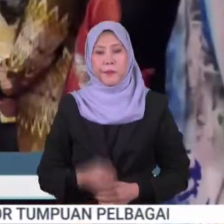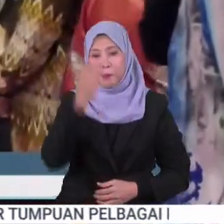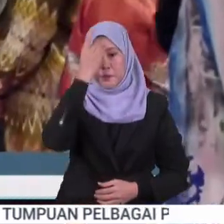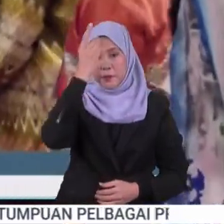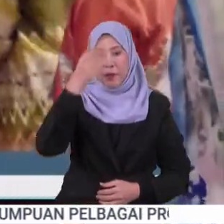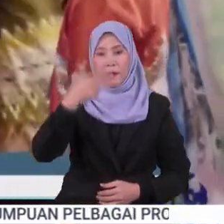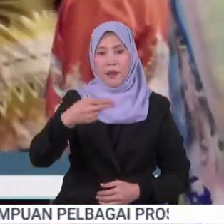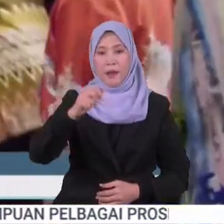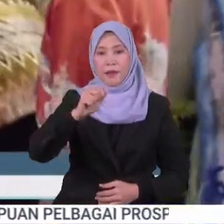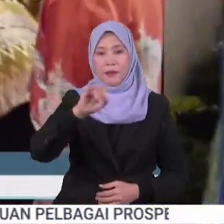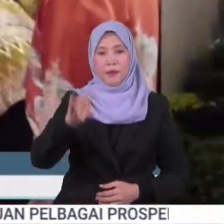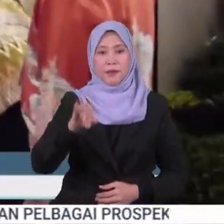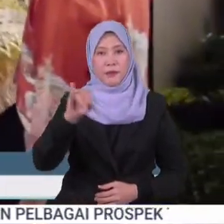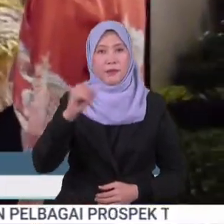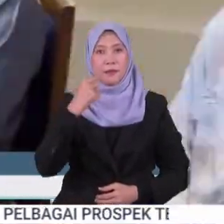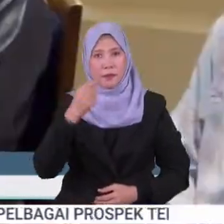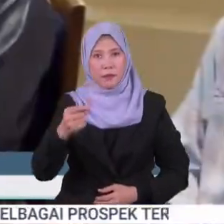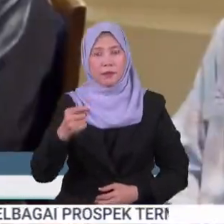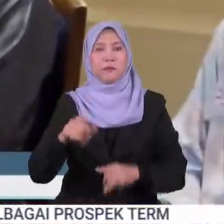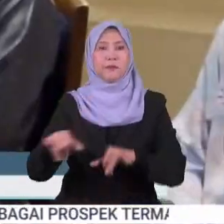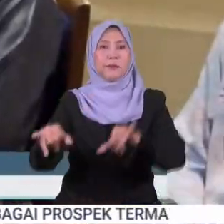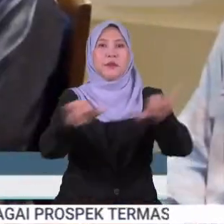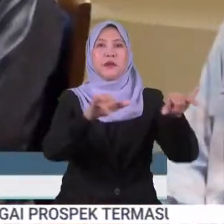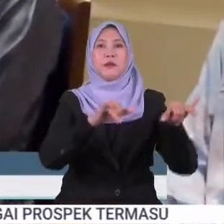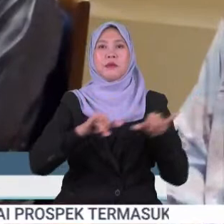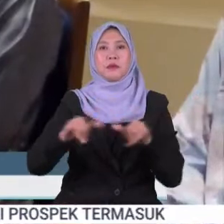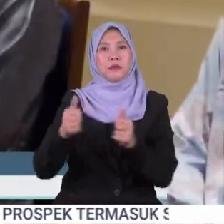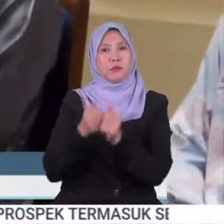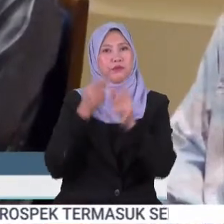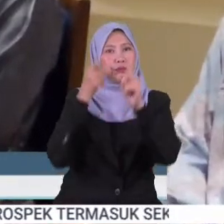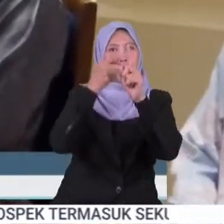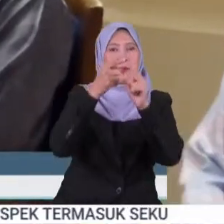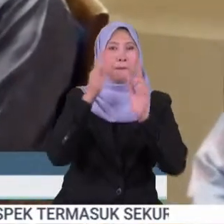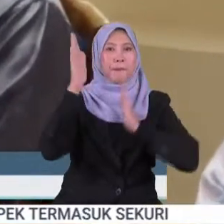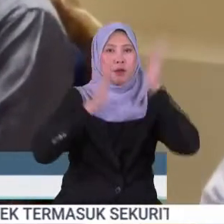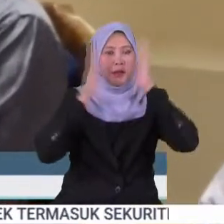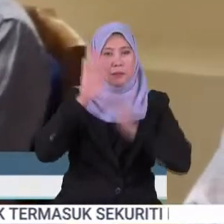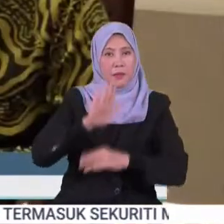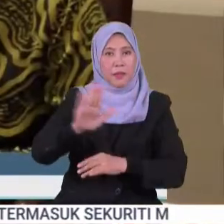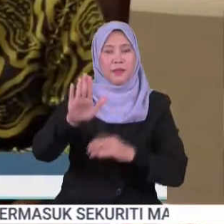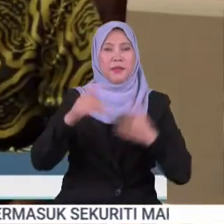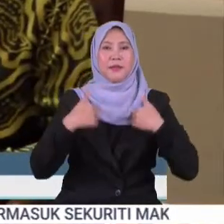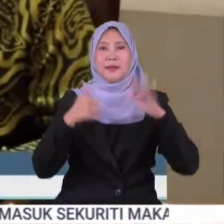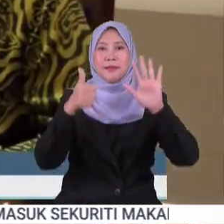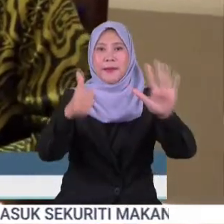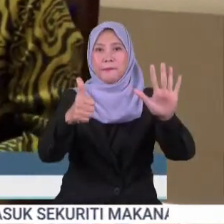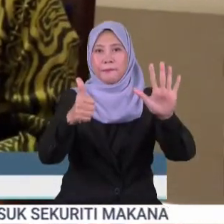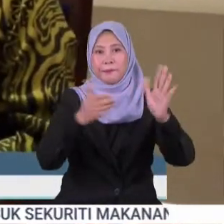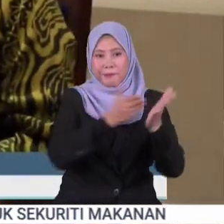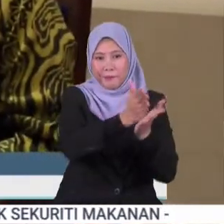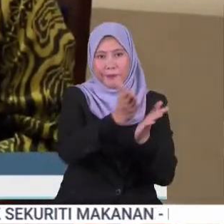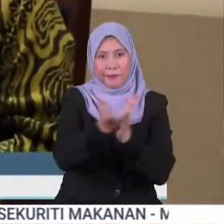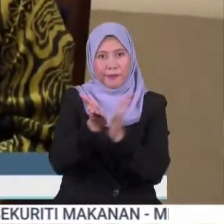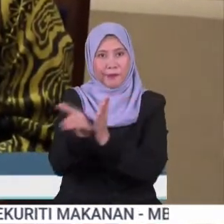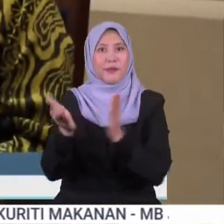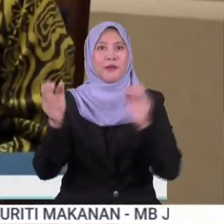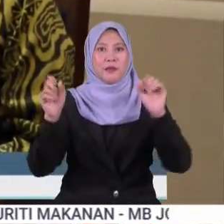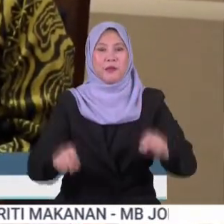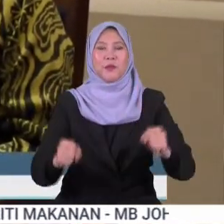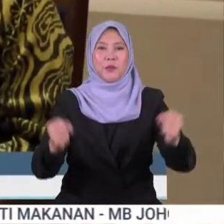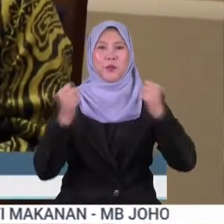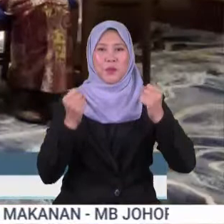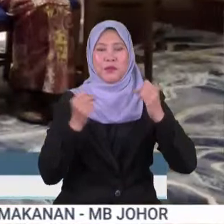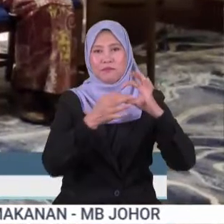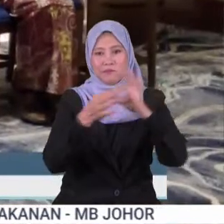Dato' Haji Hajiji berkata ia juga selaras dengan gagasan Malaysia Madani dengan 6 nilai teras yang mengukuhkan lagi